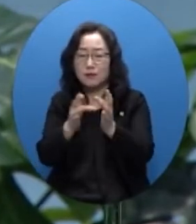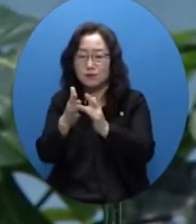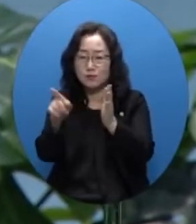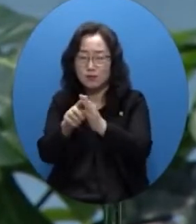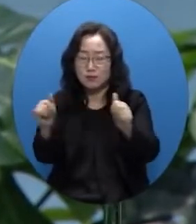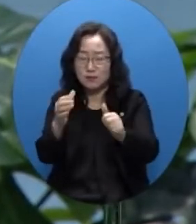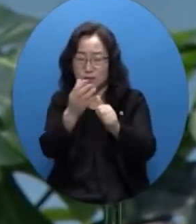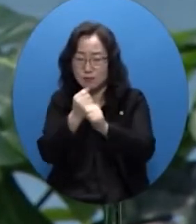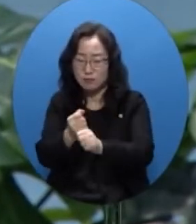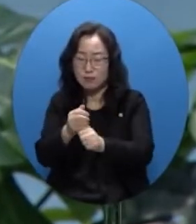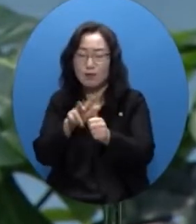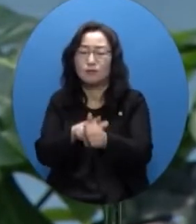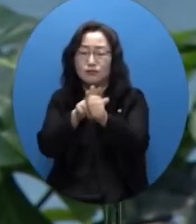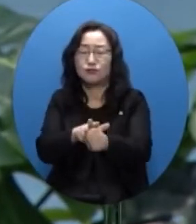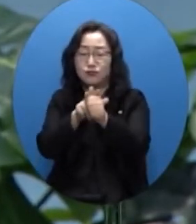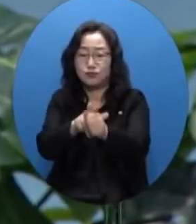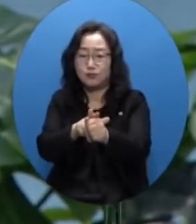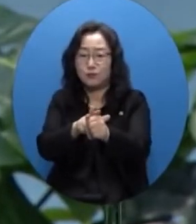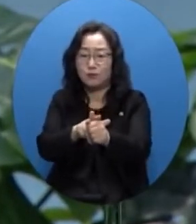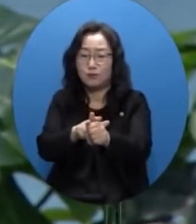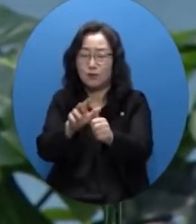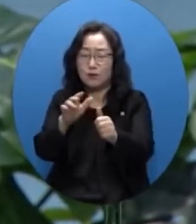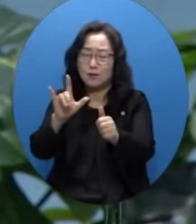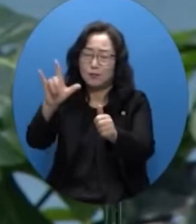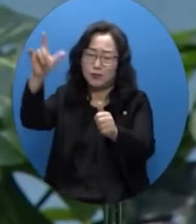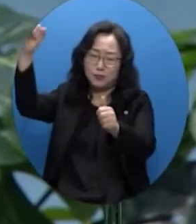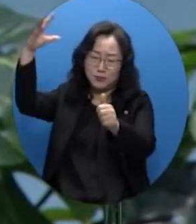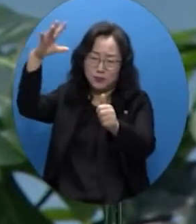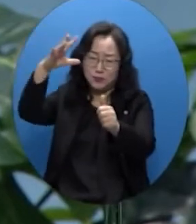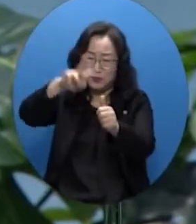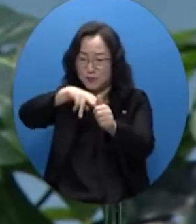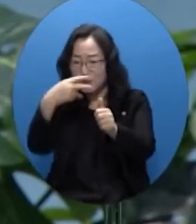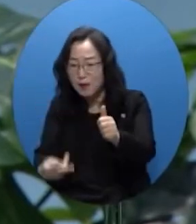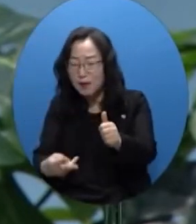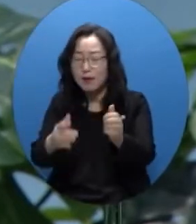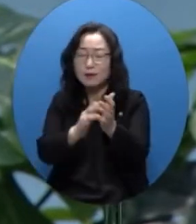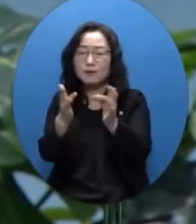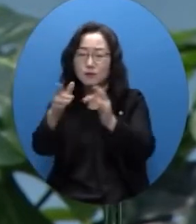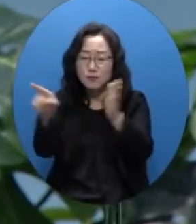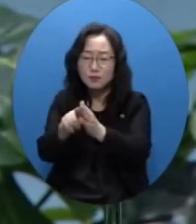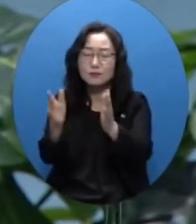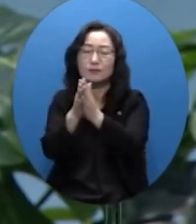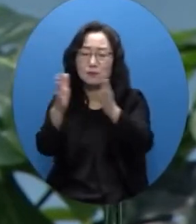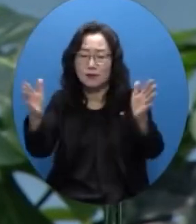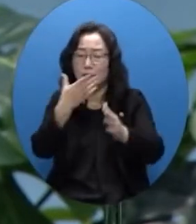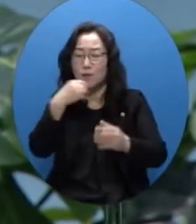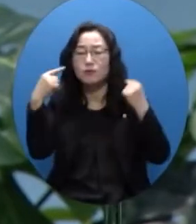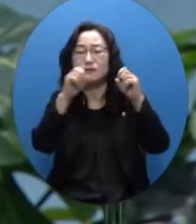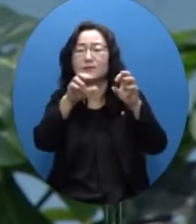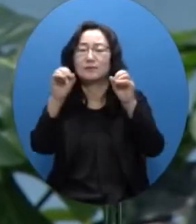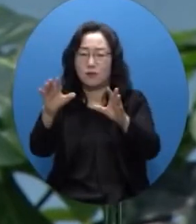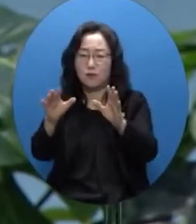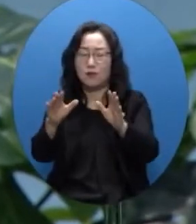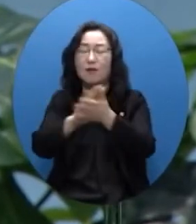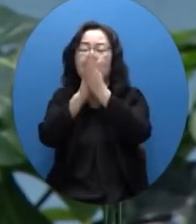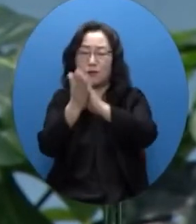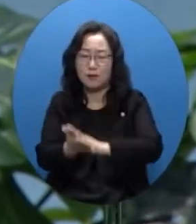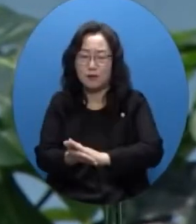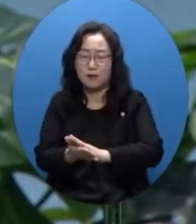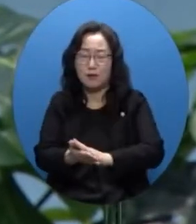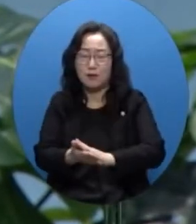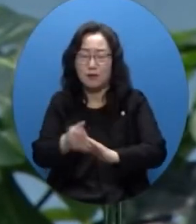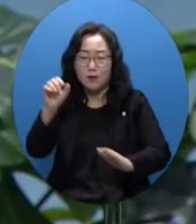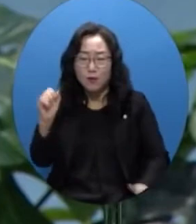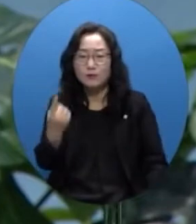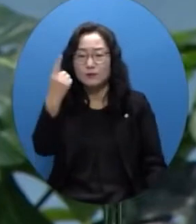닦았고 꺼졌습니다 예수를 따던 자에서 그가 예수를 자라 보험 증거 자가 되었습니다 그로 인해서 말할 수 없는